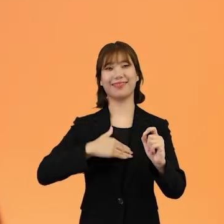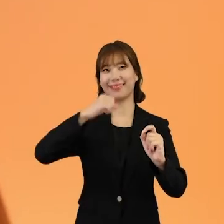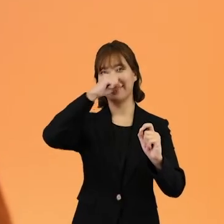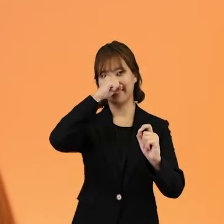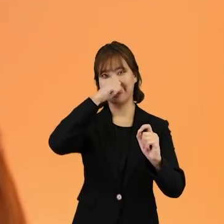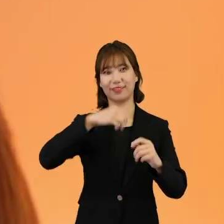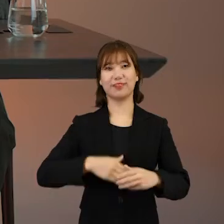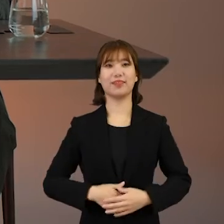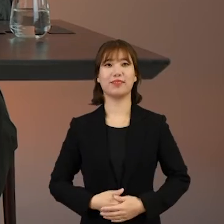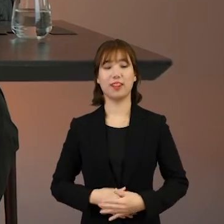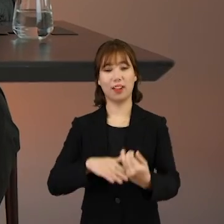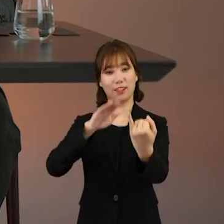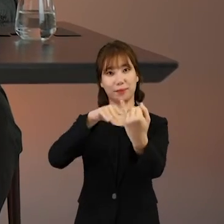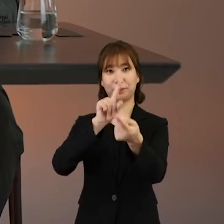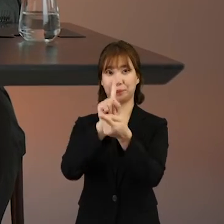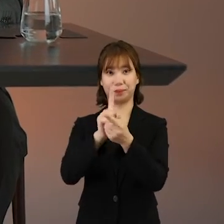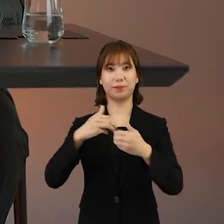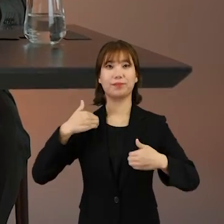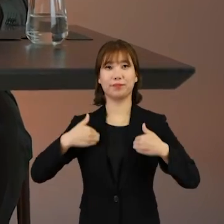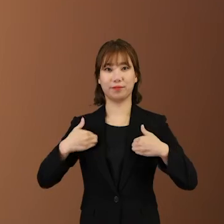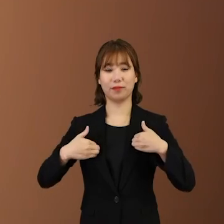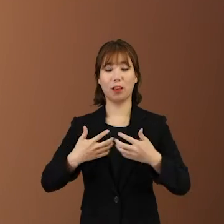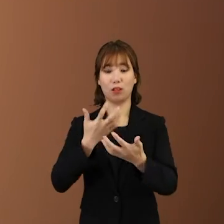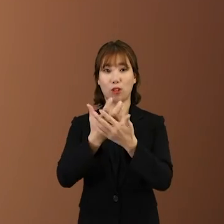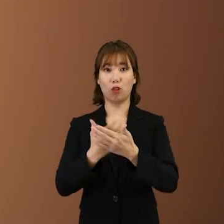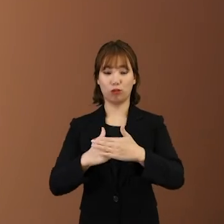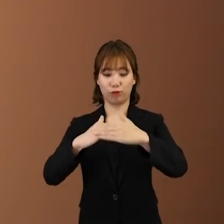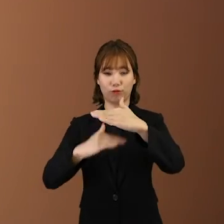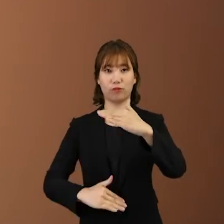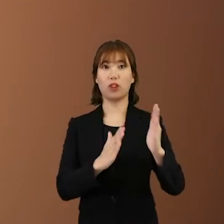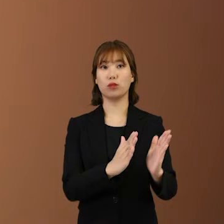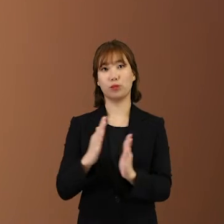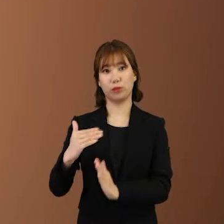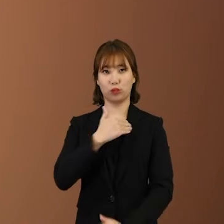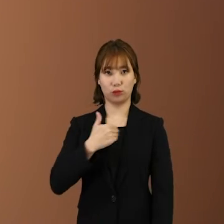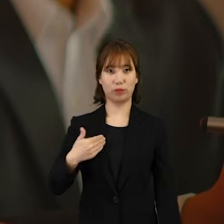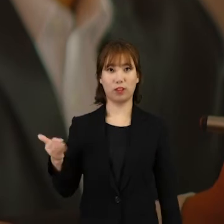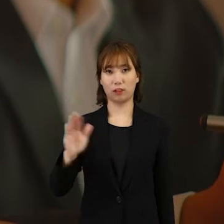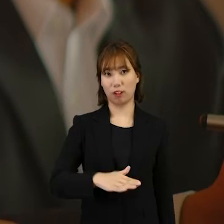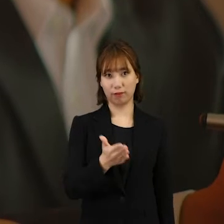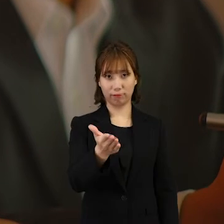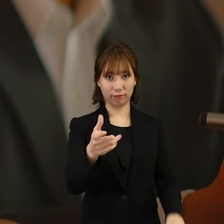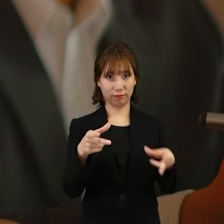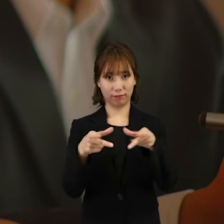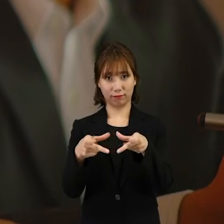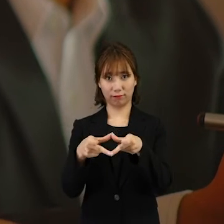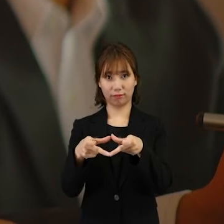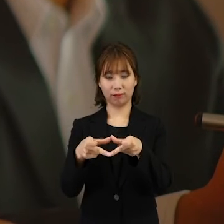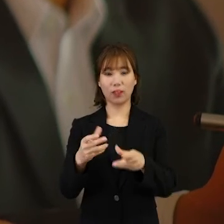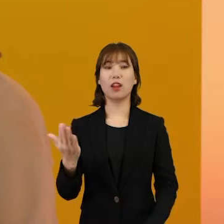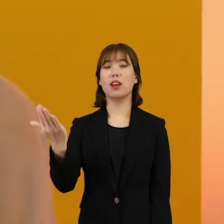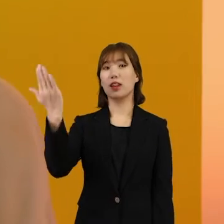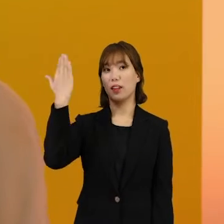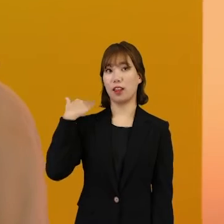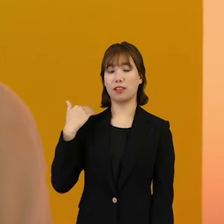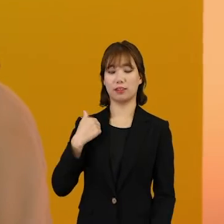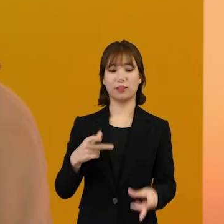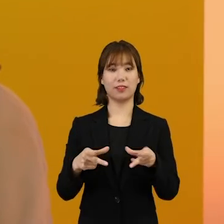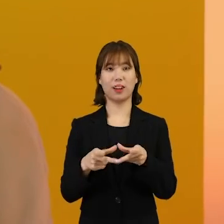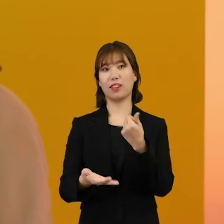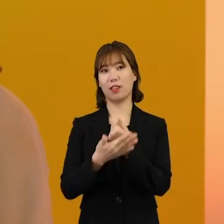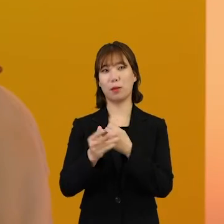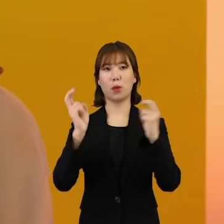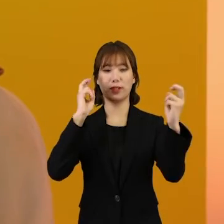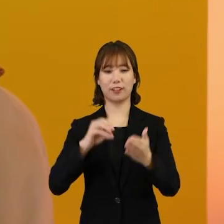좋아요. 우령 씨 반갑습니다. 준비는 많이 해오셨는데 장애가 있으시네요. 예전 같았으면